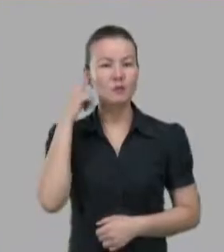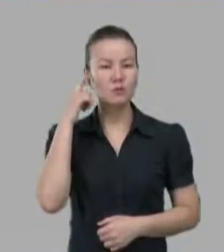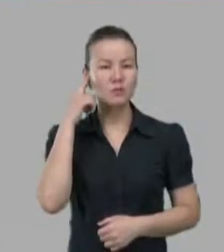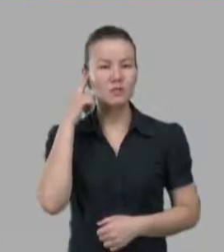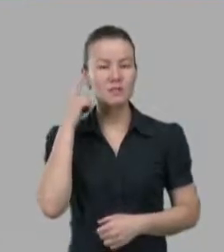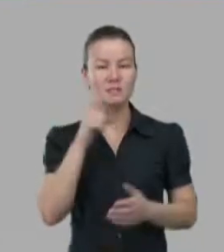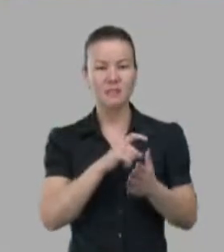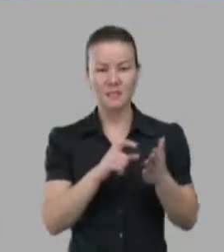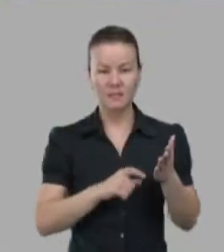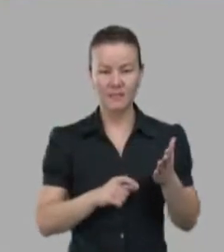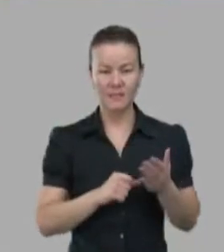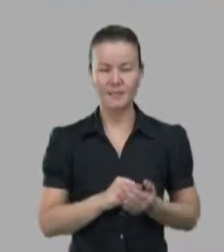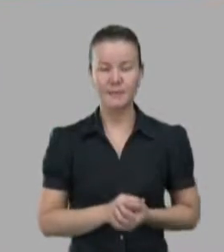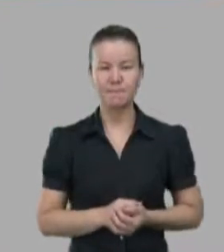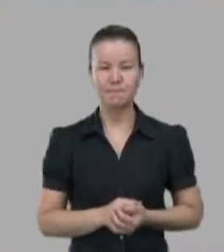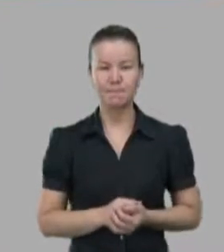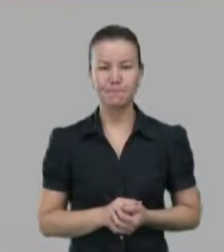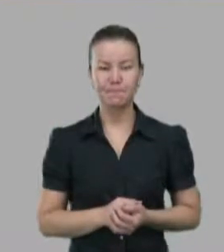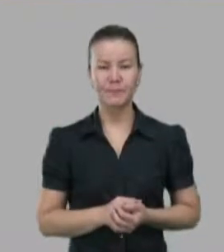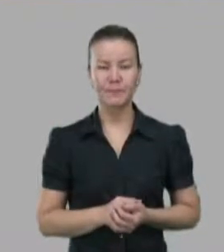Послушайте стихотворение.